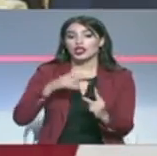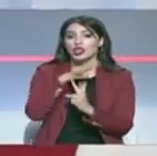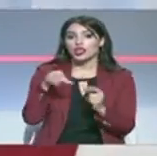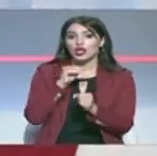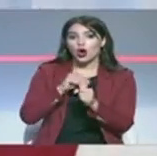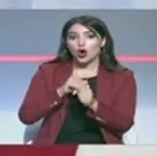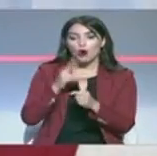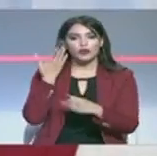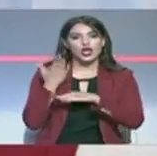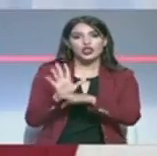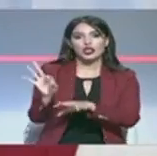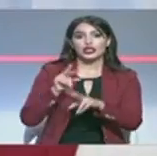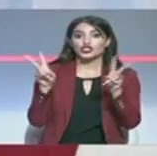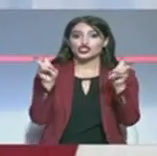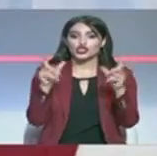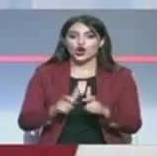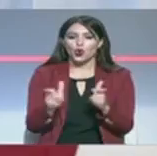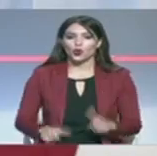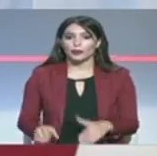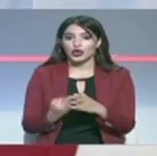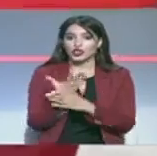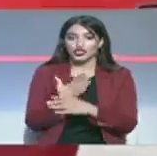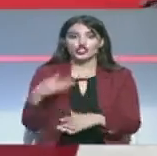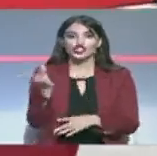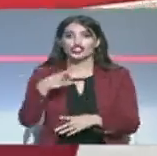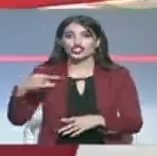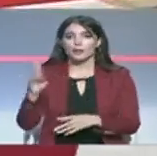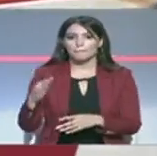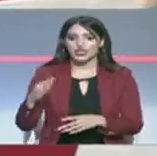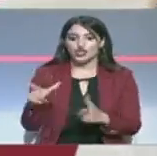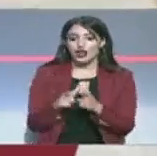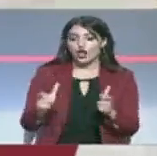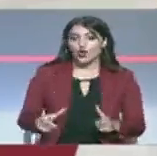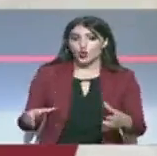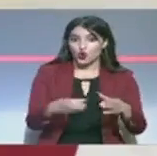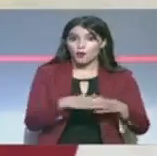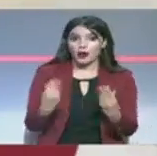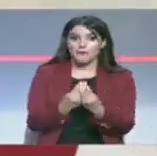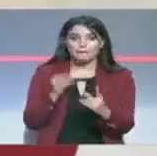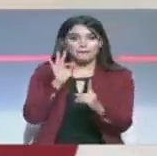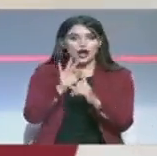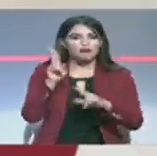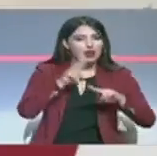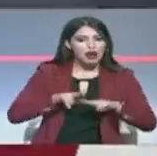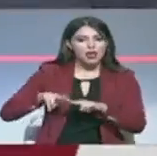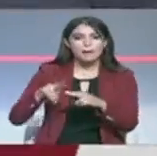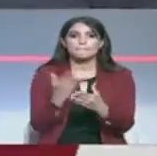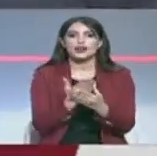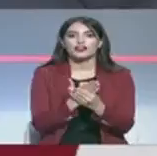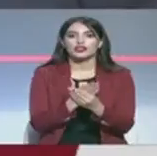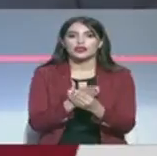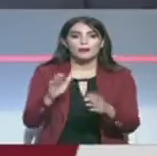هو التوصيف الذي اختاره رئيس الحكومة هشام المشيشي لفريقه الذي قال إنه سينصرف إلى معالجة الملفات